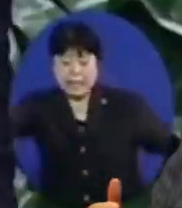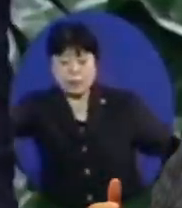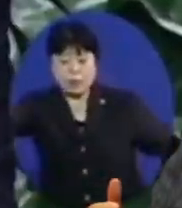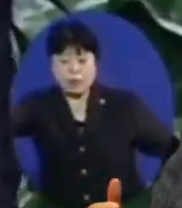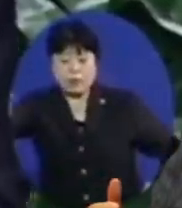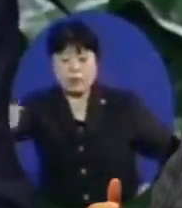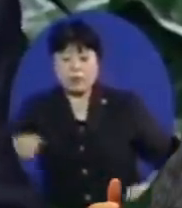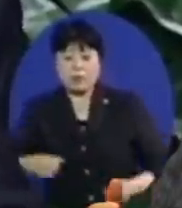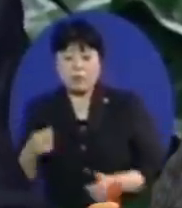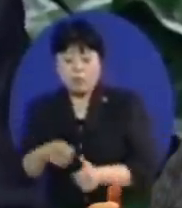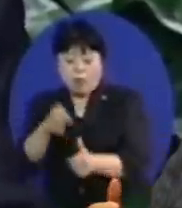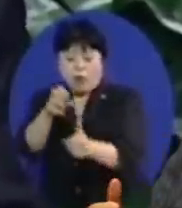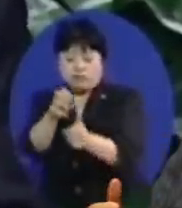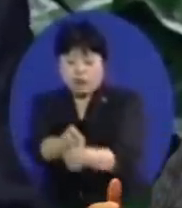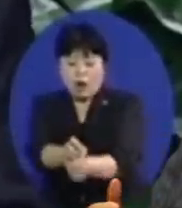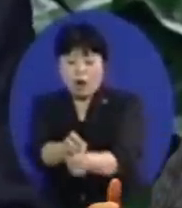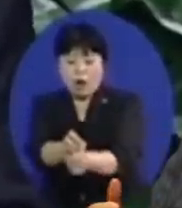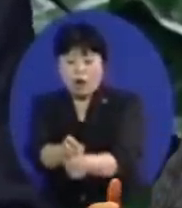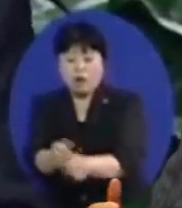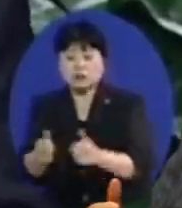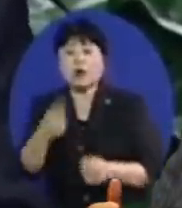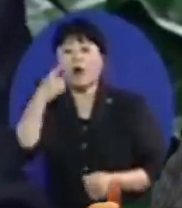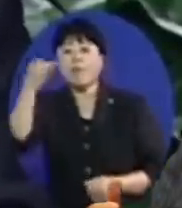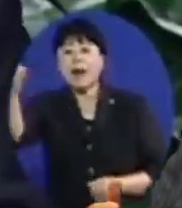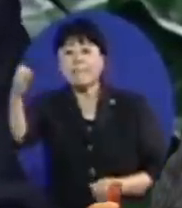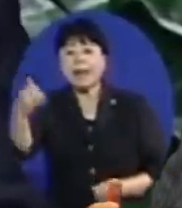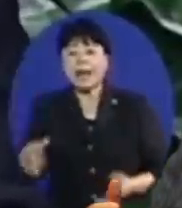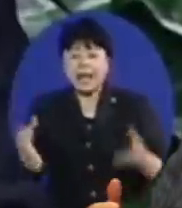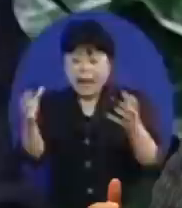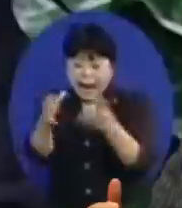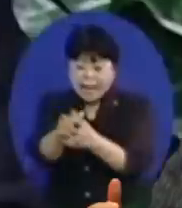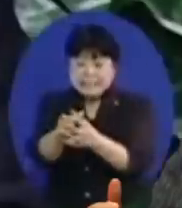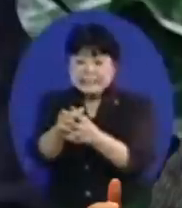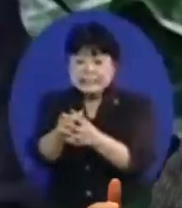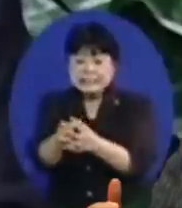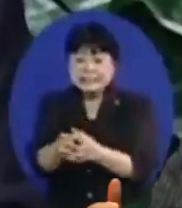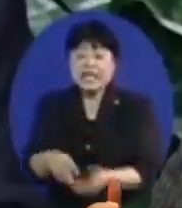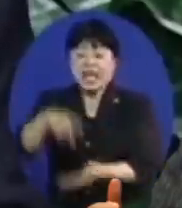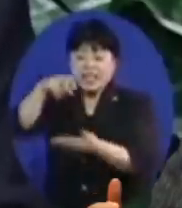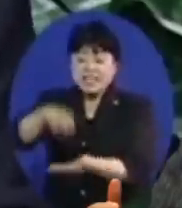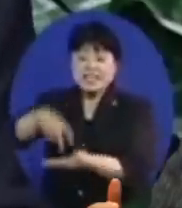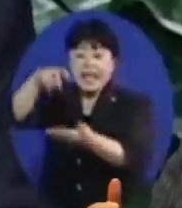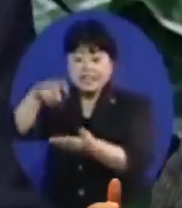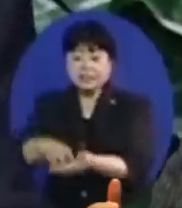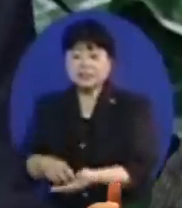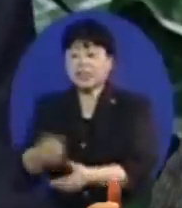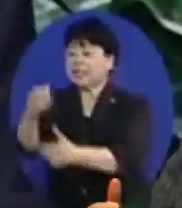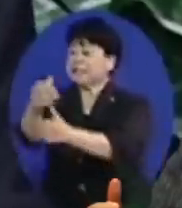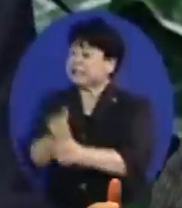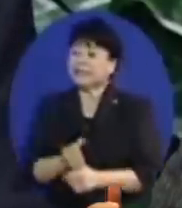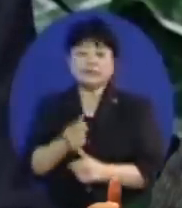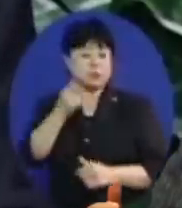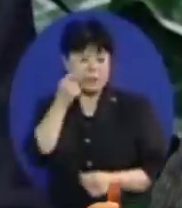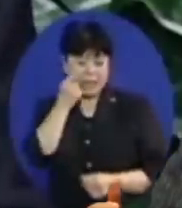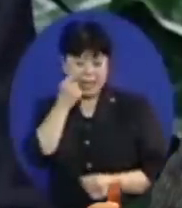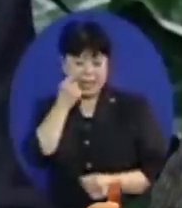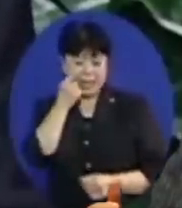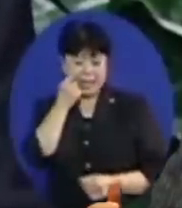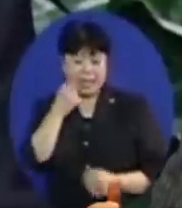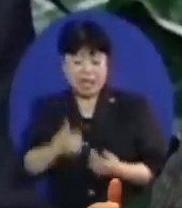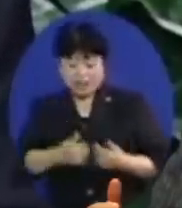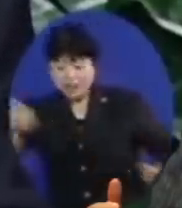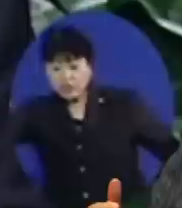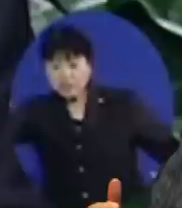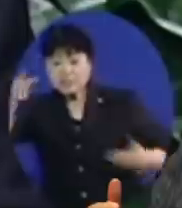목을 물어서 죽이는 것입니다. 엄마 아빠와 같이 뛸 때는 잡기가 힘듭니다. 그러나